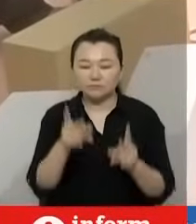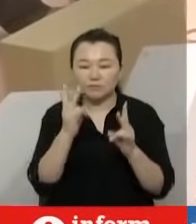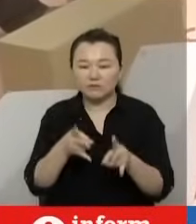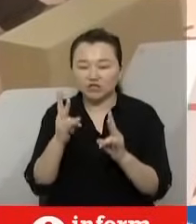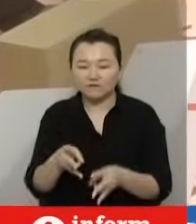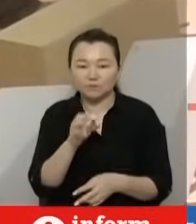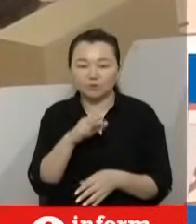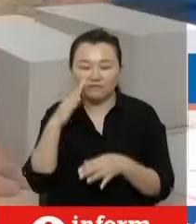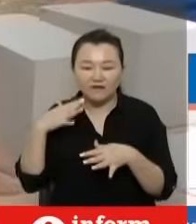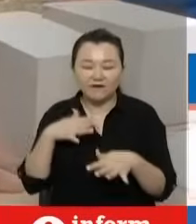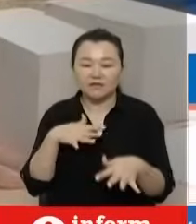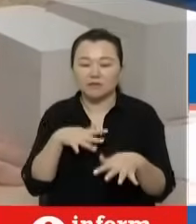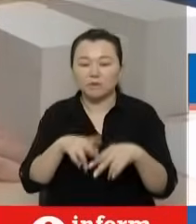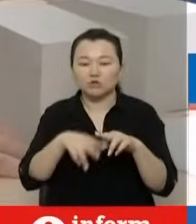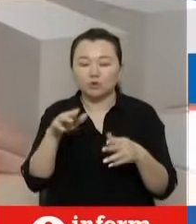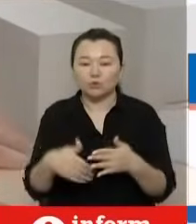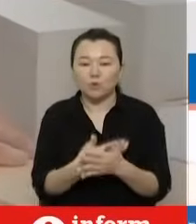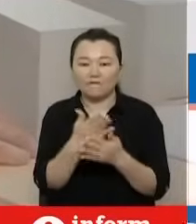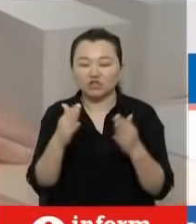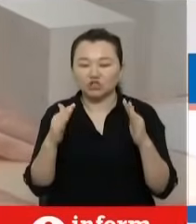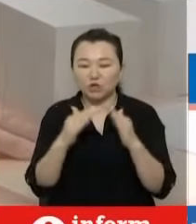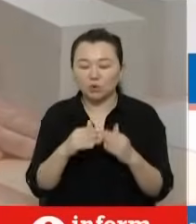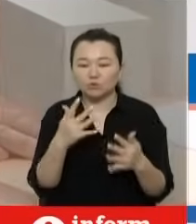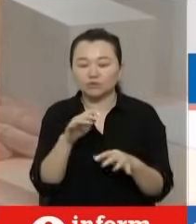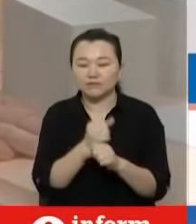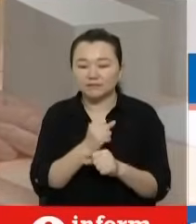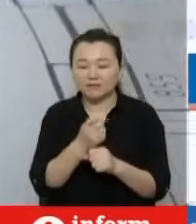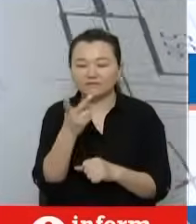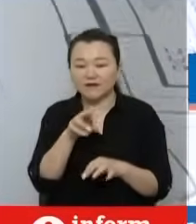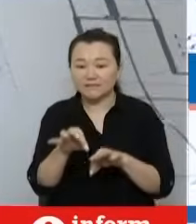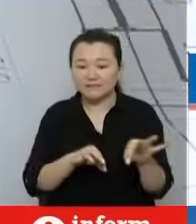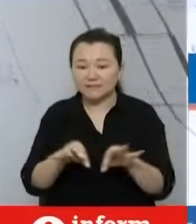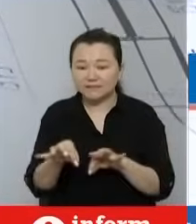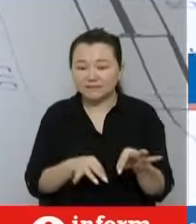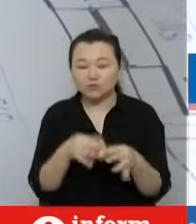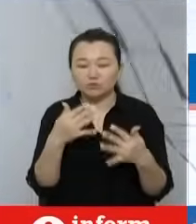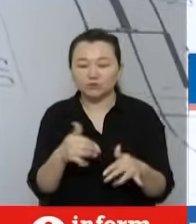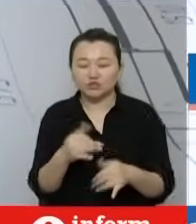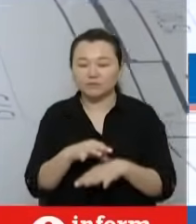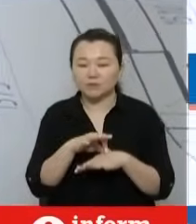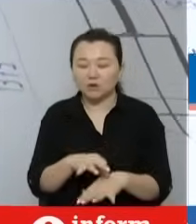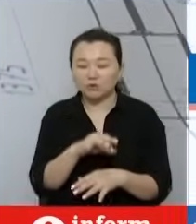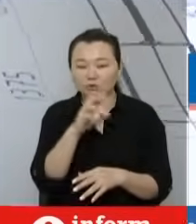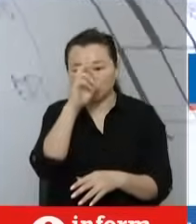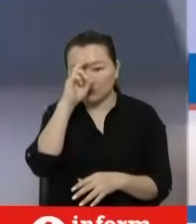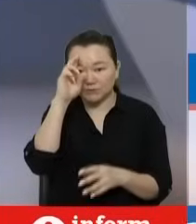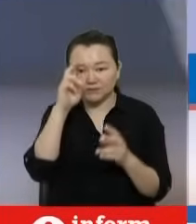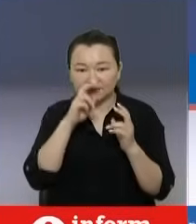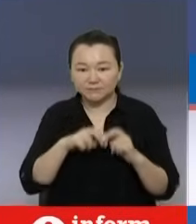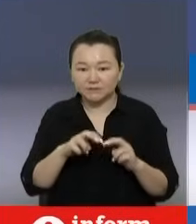Пострадавшим от наводнения построят новое жилье. Уже разработаны два эскизных проекта, которые сейчас проходят госэкспертизу.